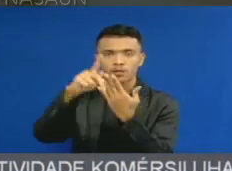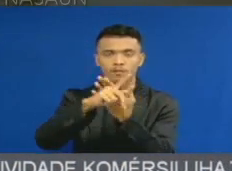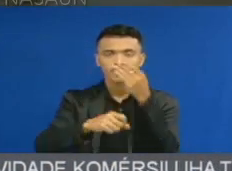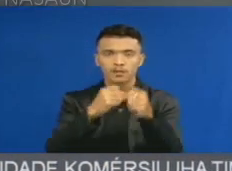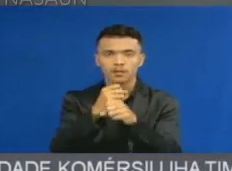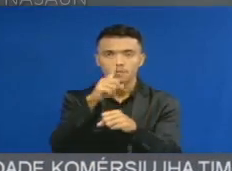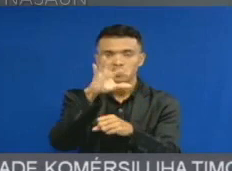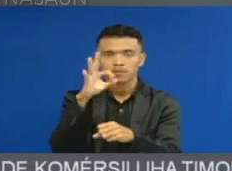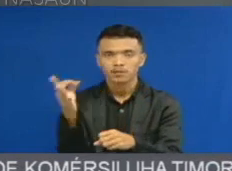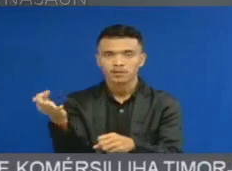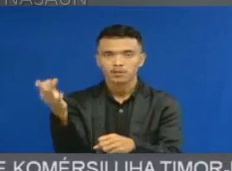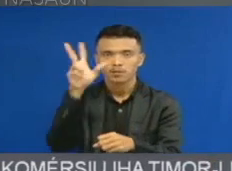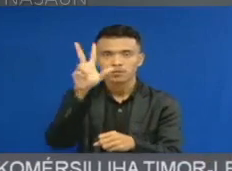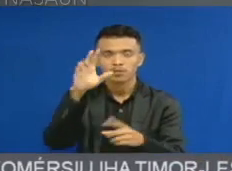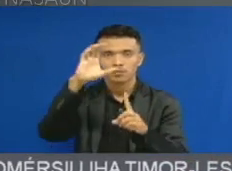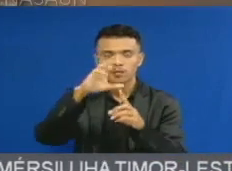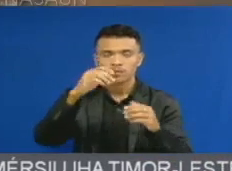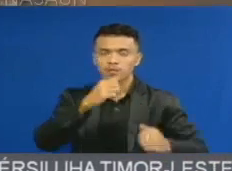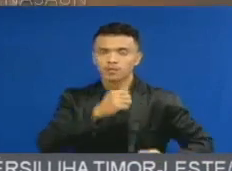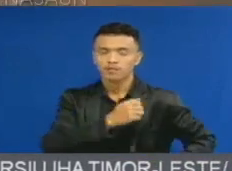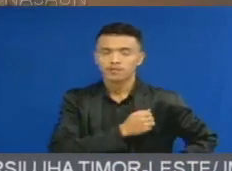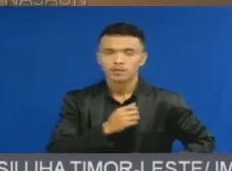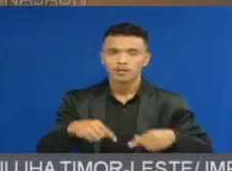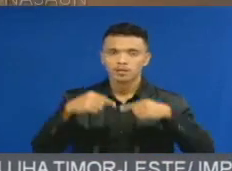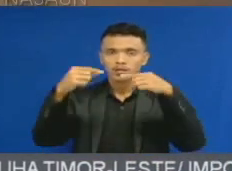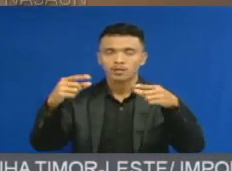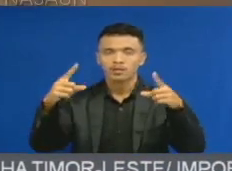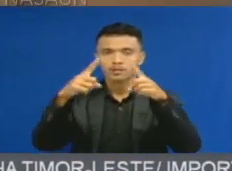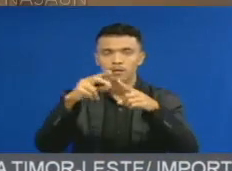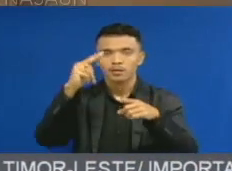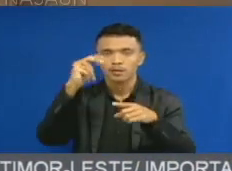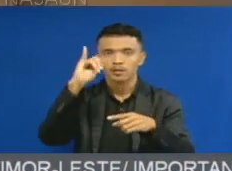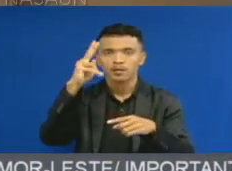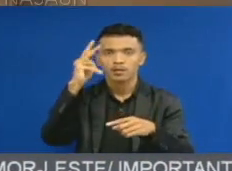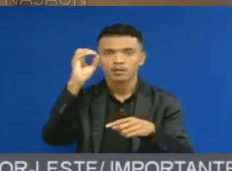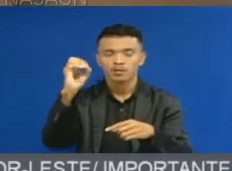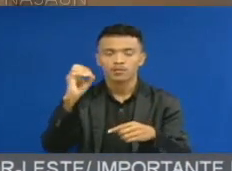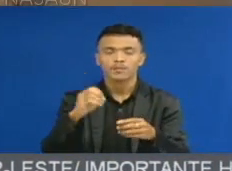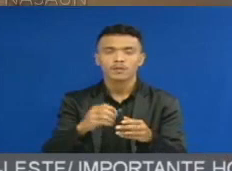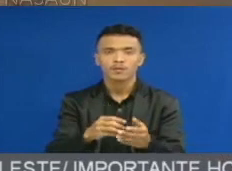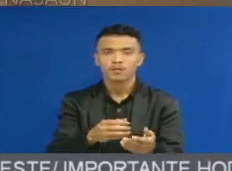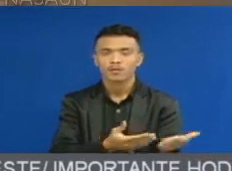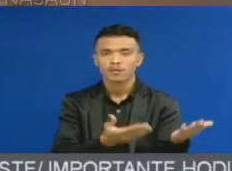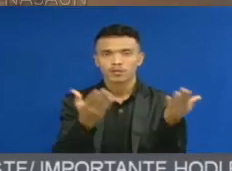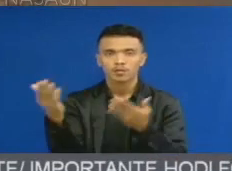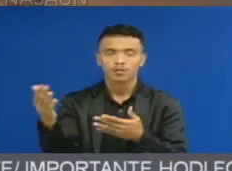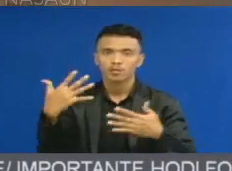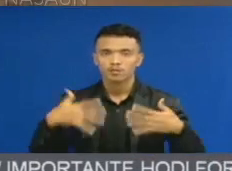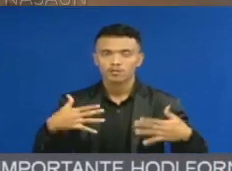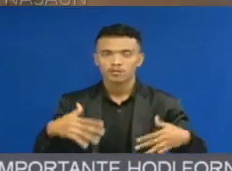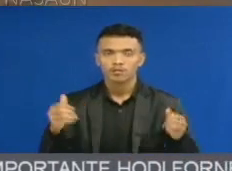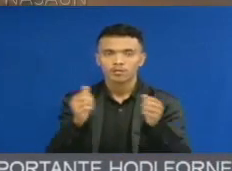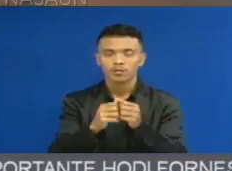sianulu resintolu. Komandante Falentil, entrega pa komandante Nino Koni Santana, kodi hulang funu konia kumpanyiru